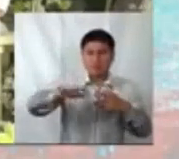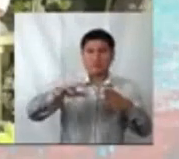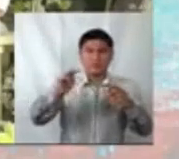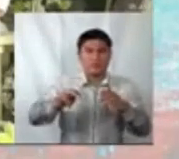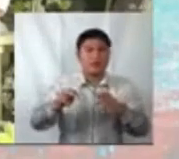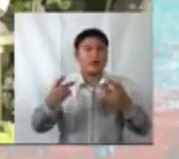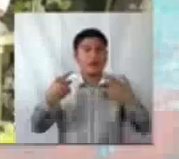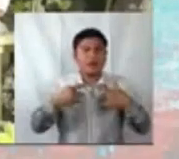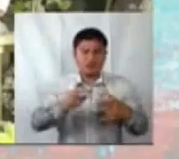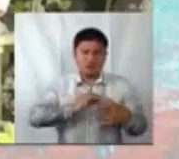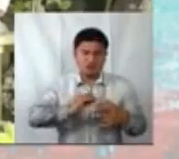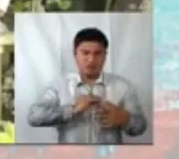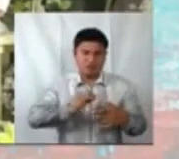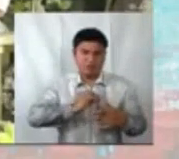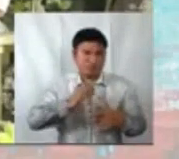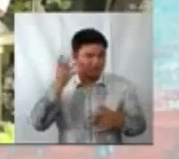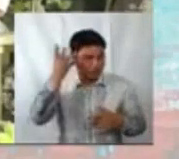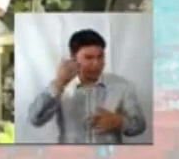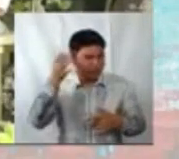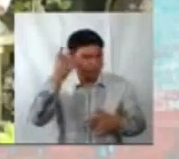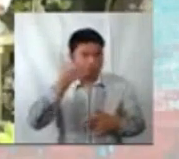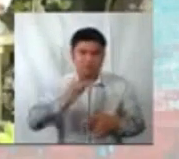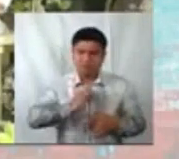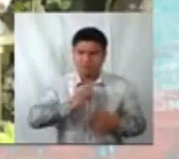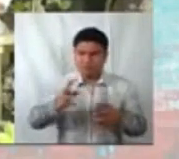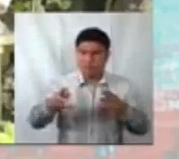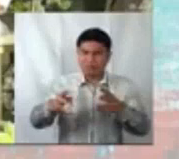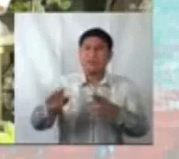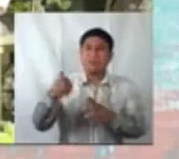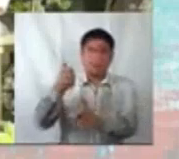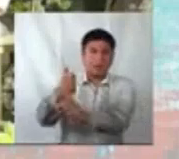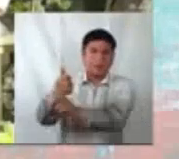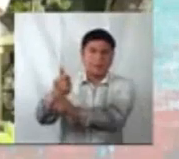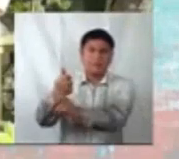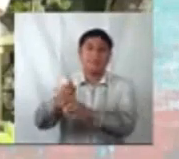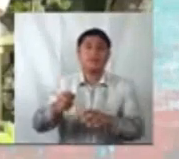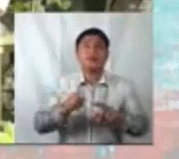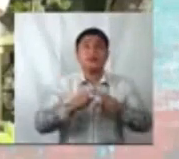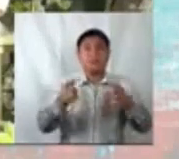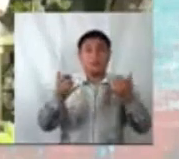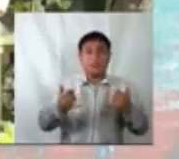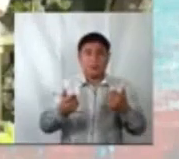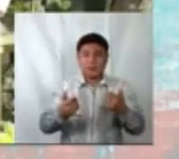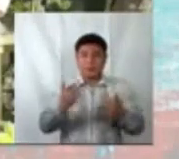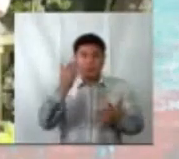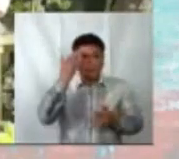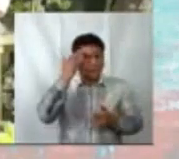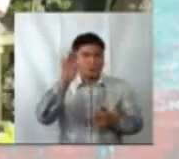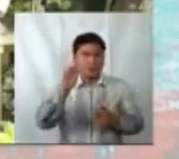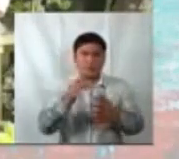po ng sa ganung pamamaraan. Eh pero yung hindi ko alam Professor Chawa kung